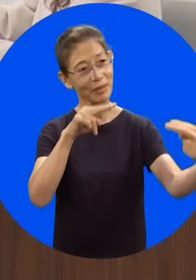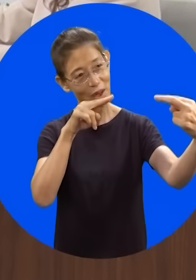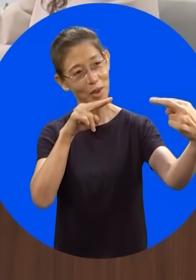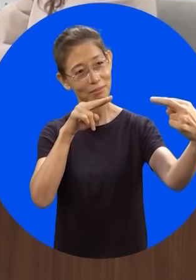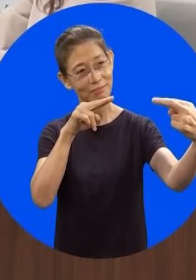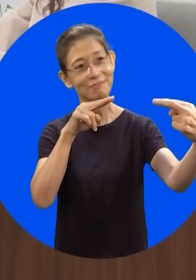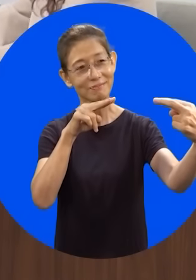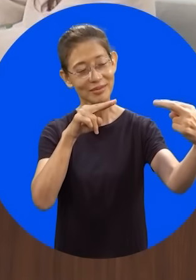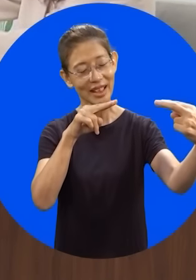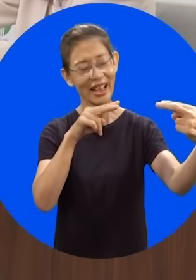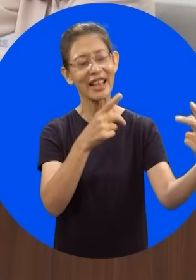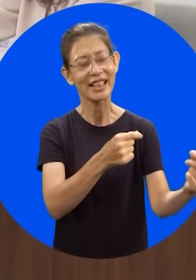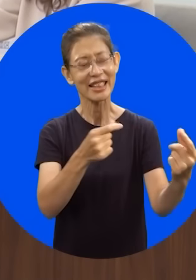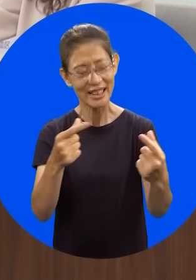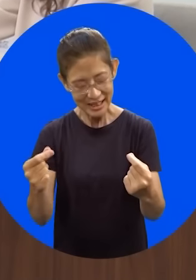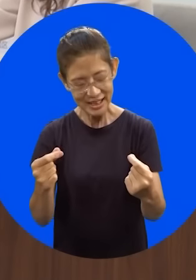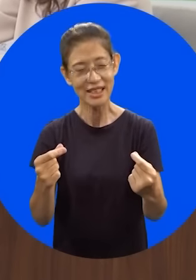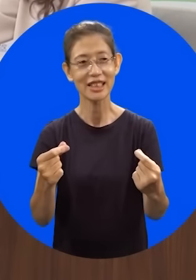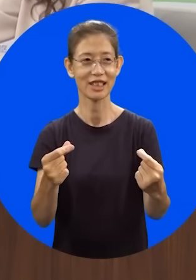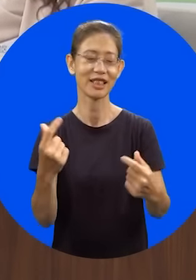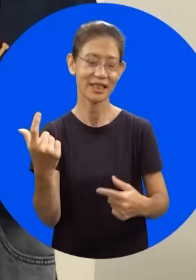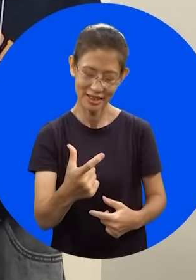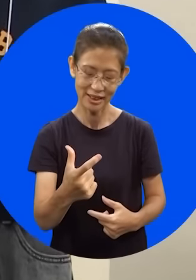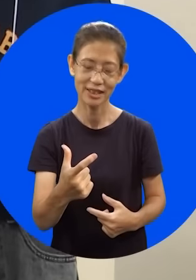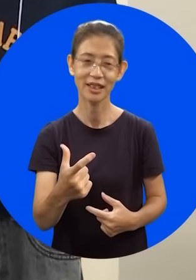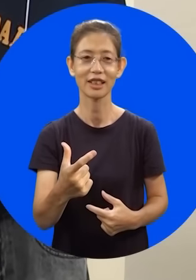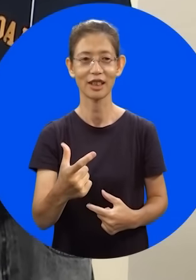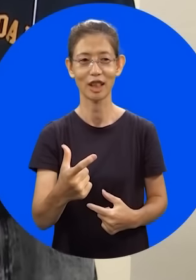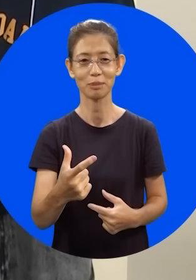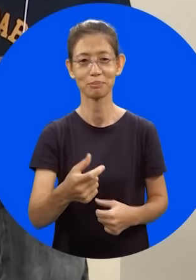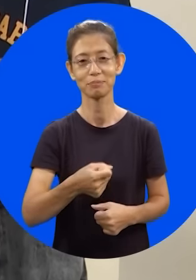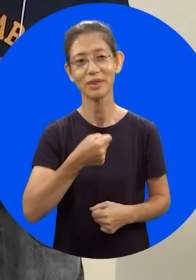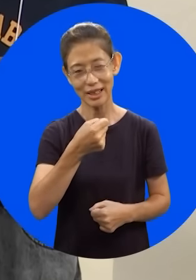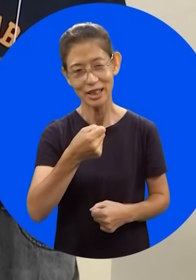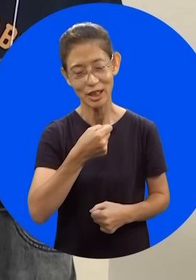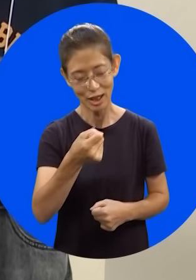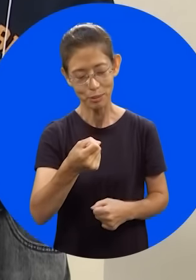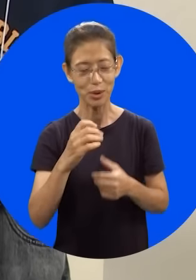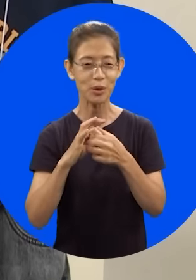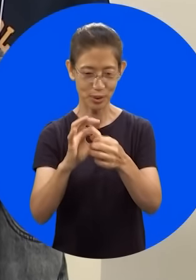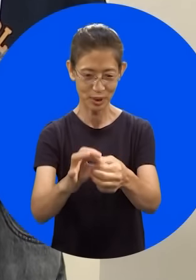んなコミュニケーションの基本をきちんと踏まえながらインタビューは続きます。